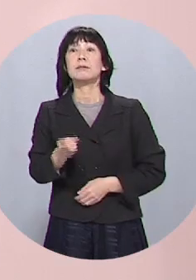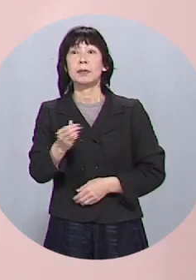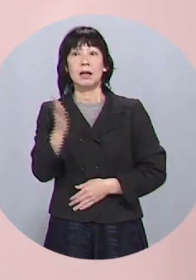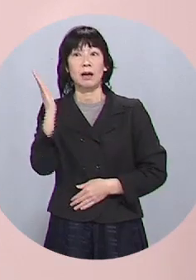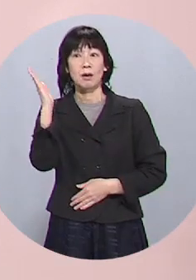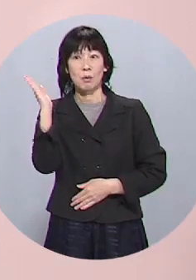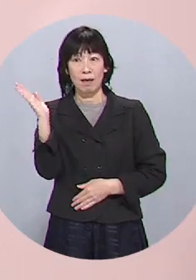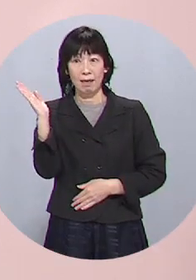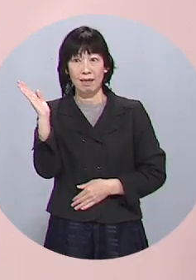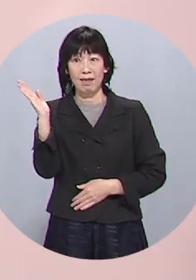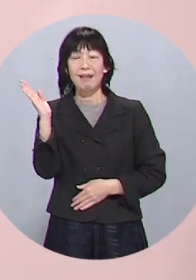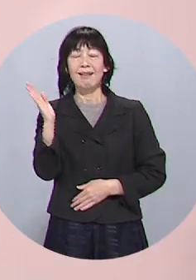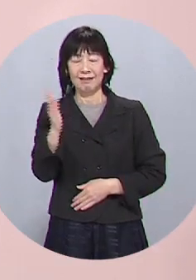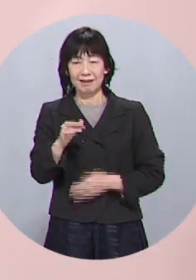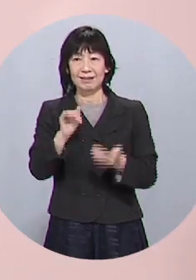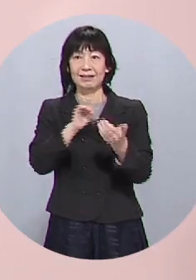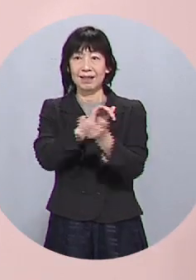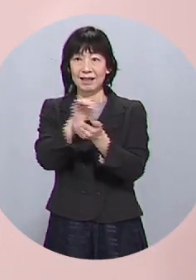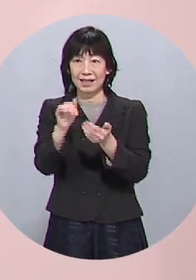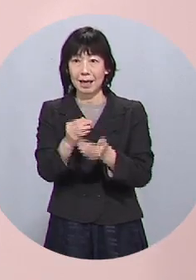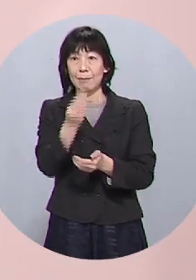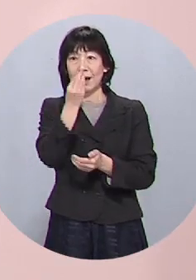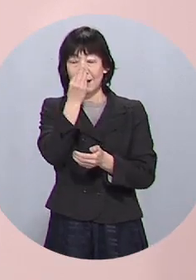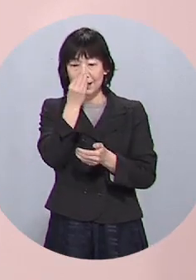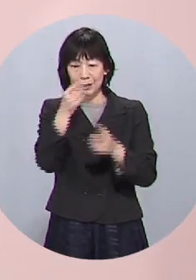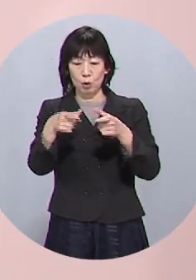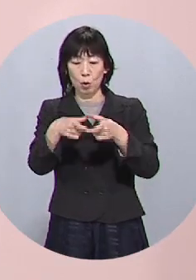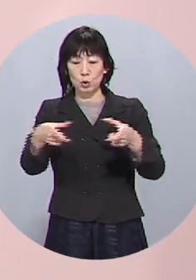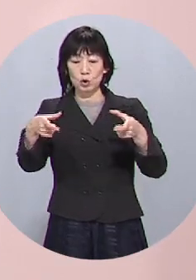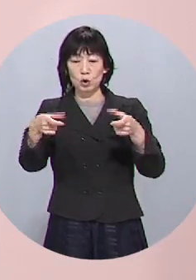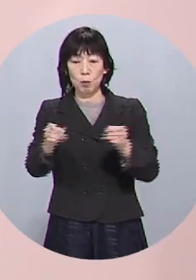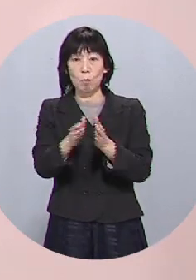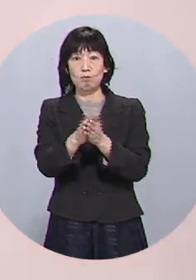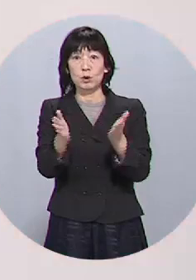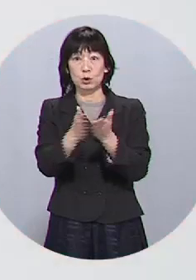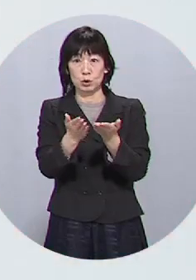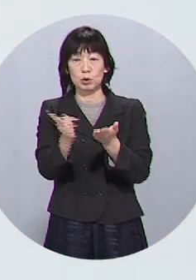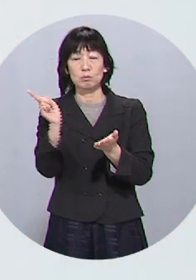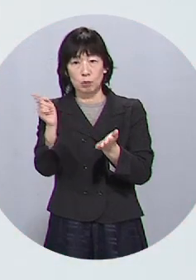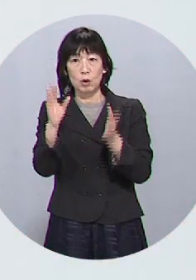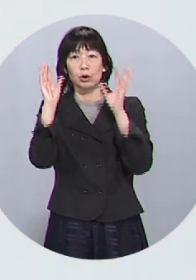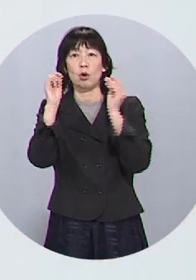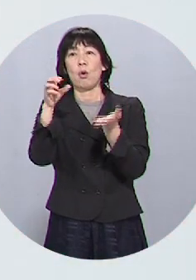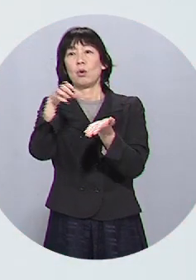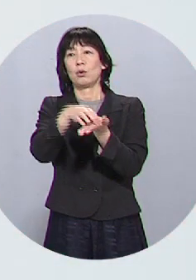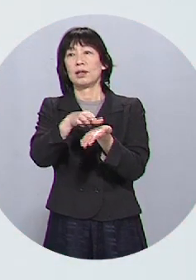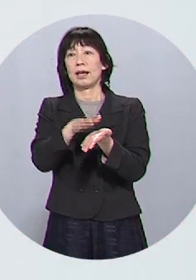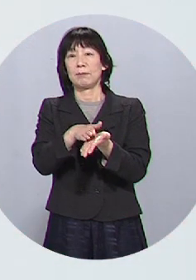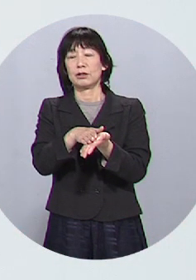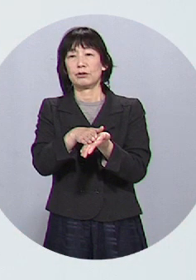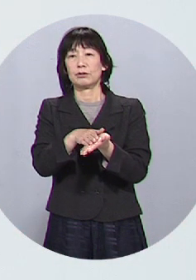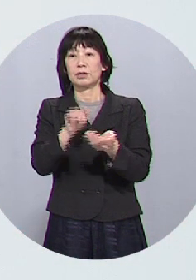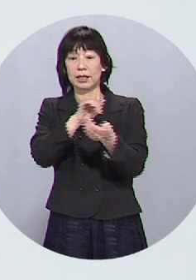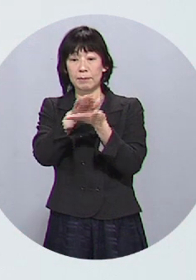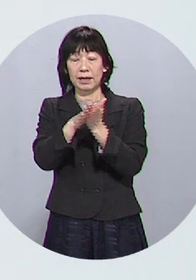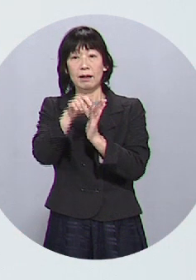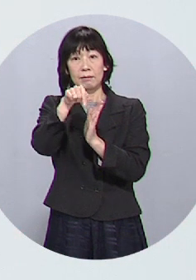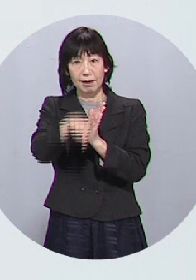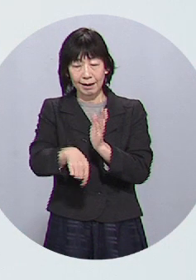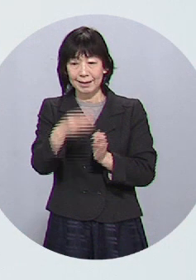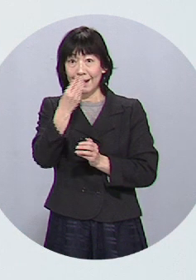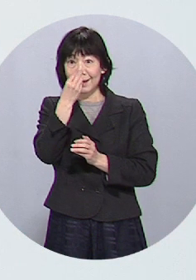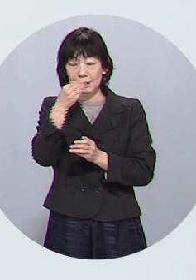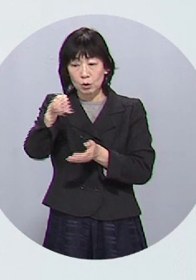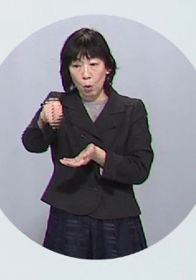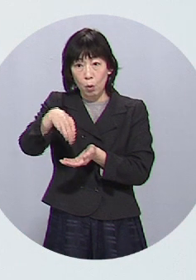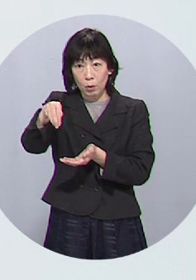さらにこちらの埼玉いちごクーポンブックにも情報が載っています。県内でいちご狩りができる農